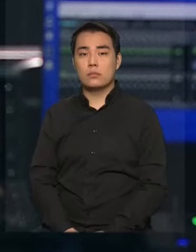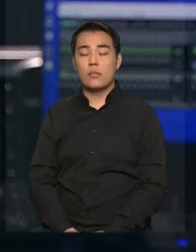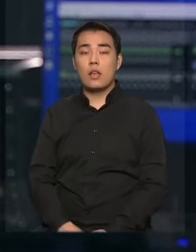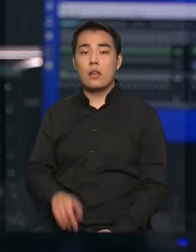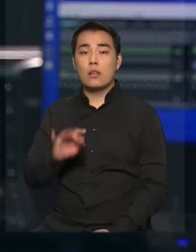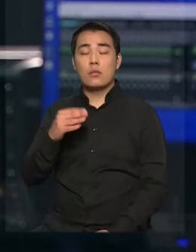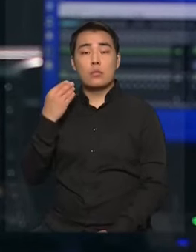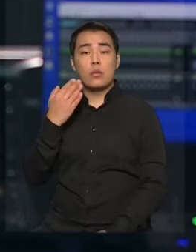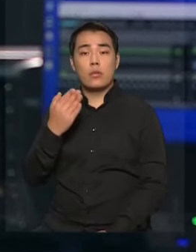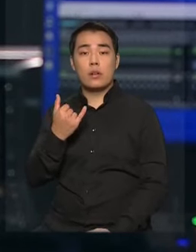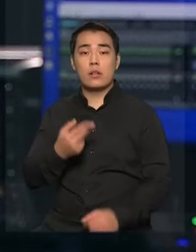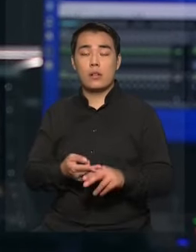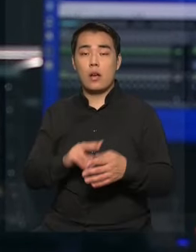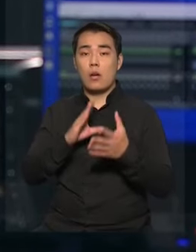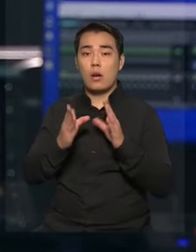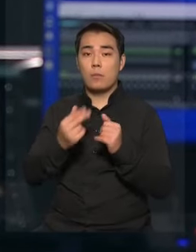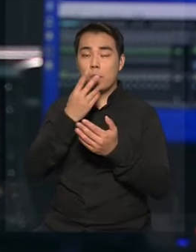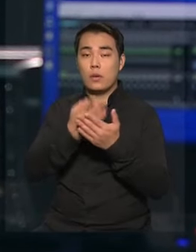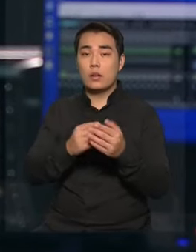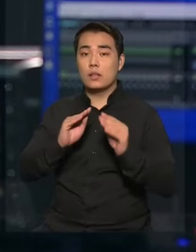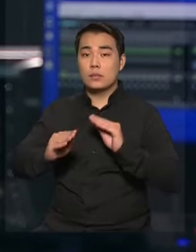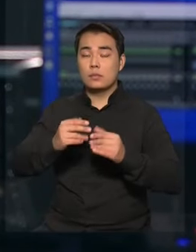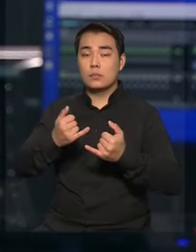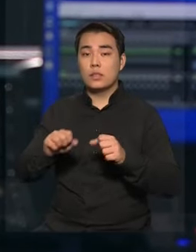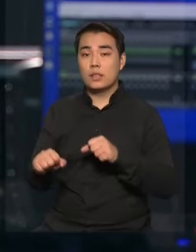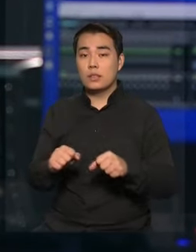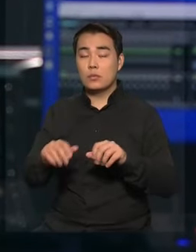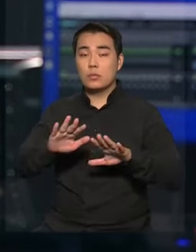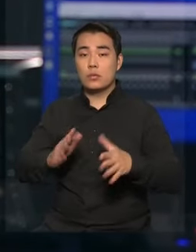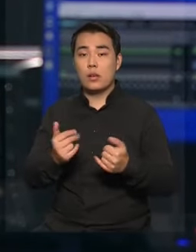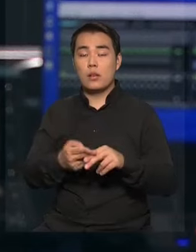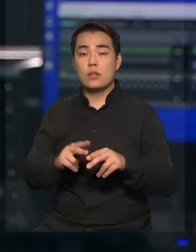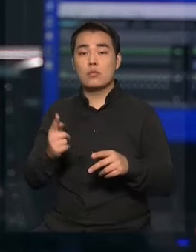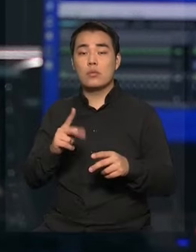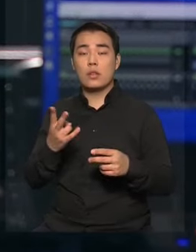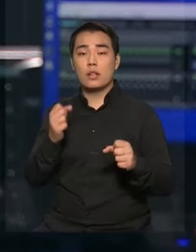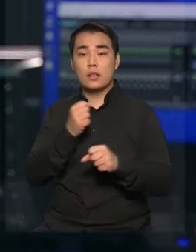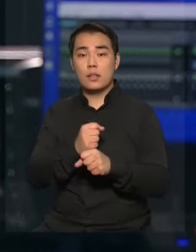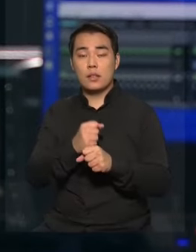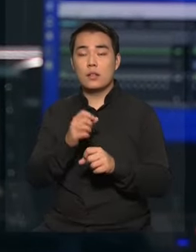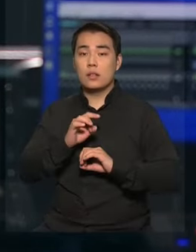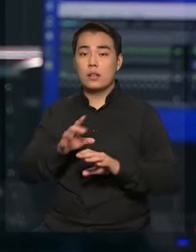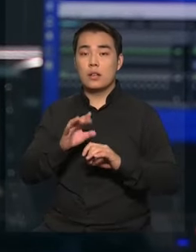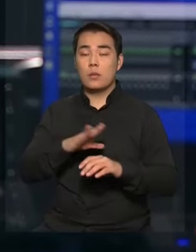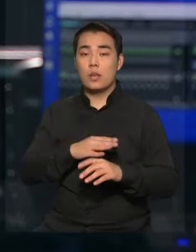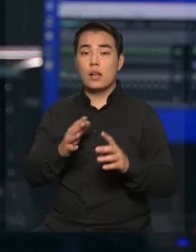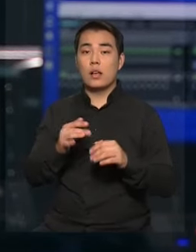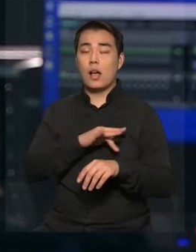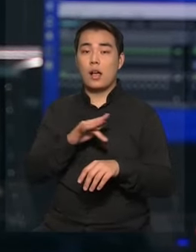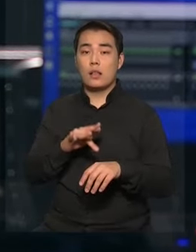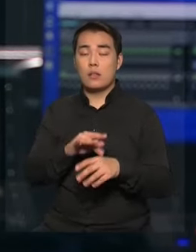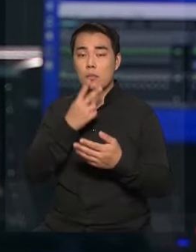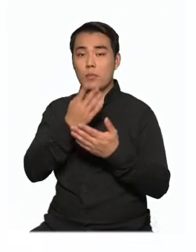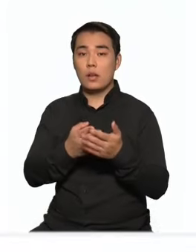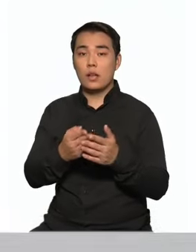Түркістанда төтенше жағдай мамандары жойқын жер сілкінісі болған жағдайда қалай әрекет ету керектігін пысықтады. Қалалық төтенше